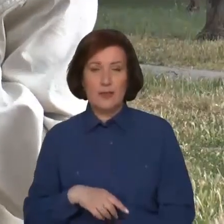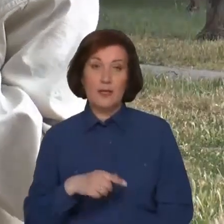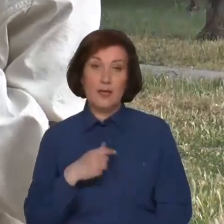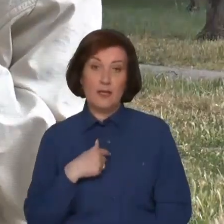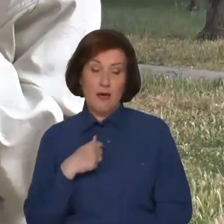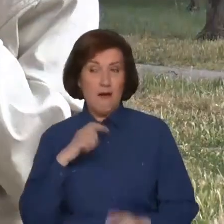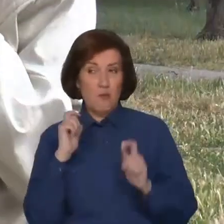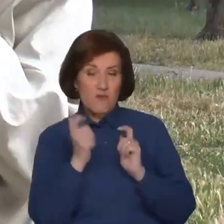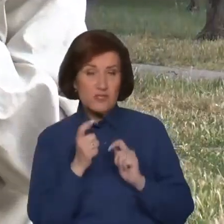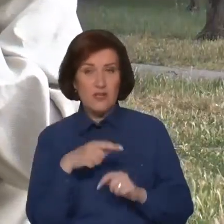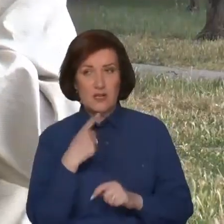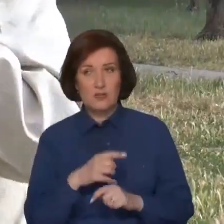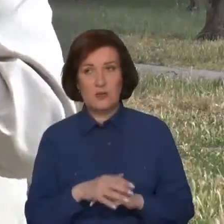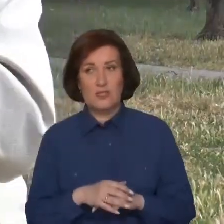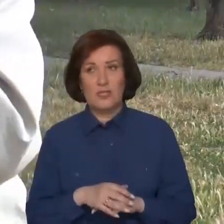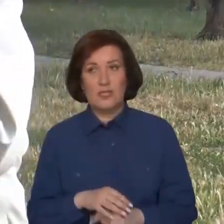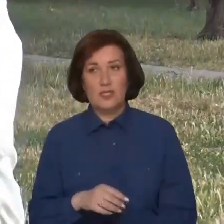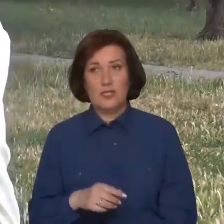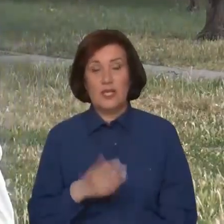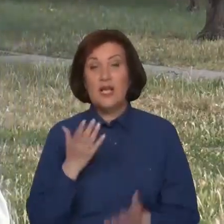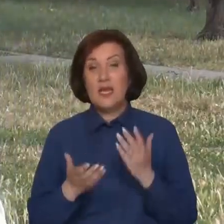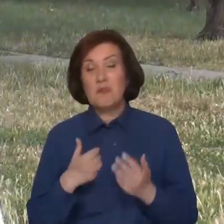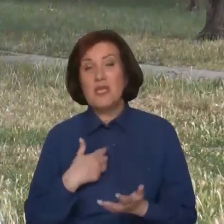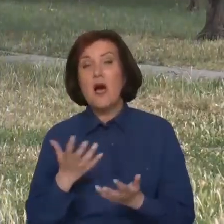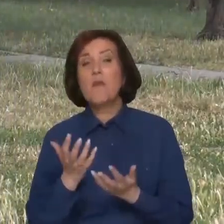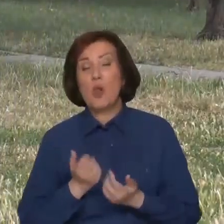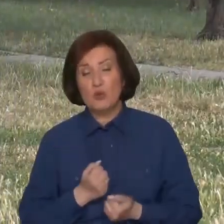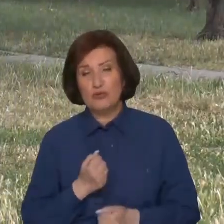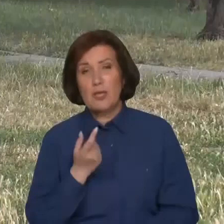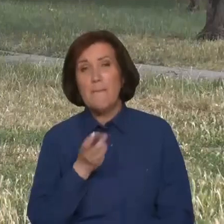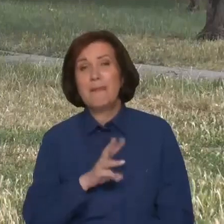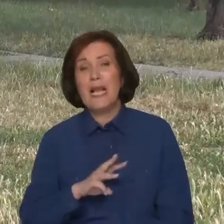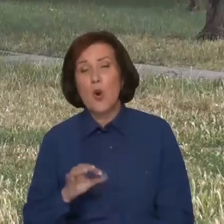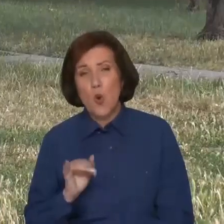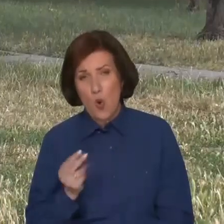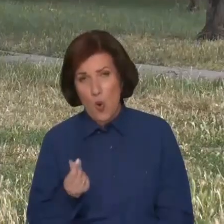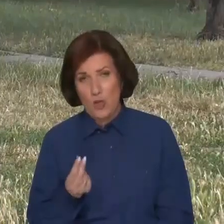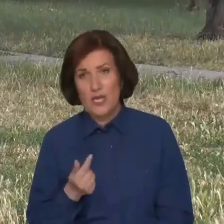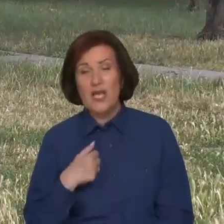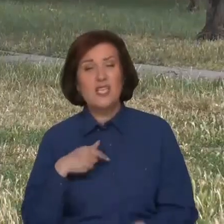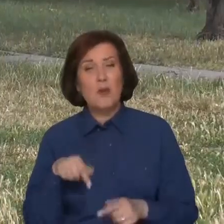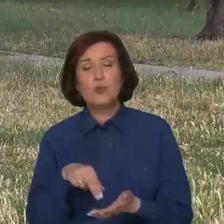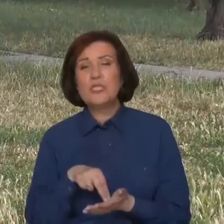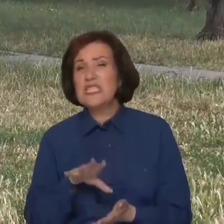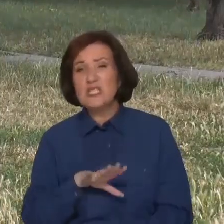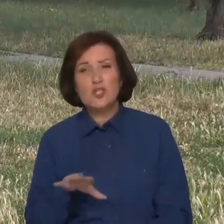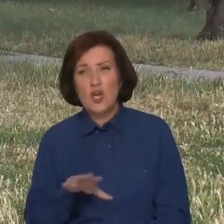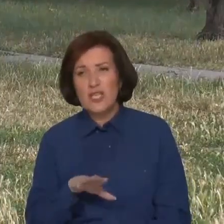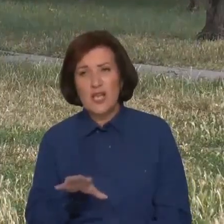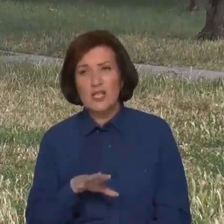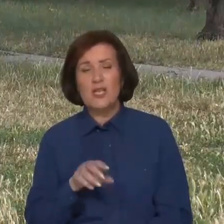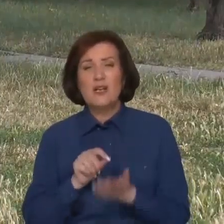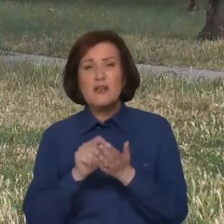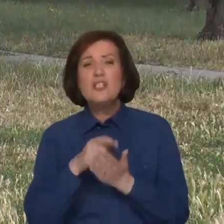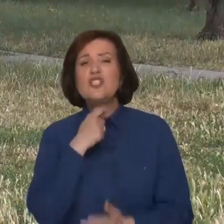Я повертаюся та кажу, якби я получила мільйон, то я б тут не стояла